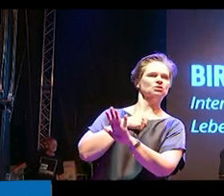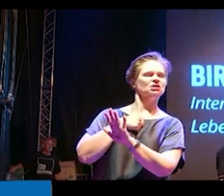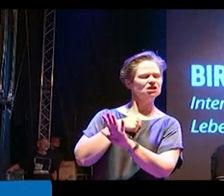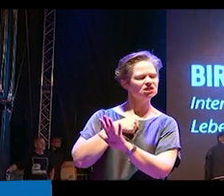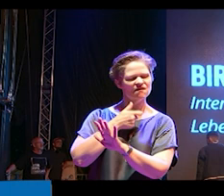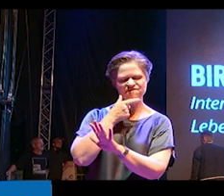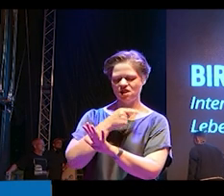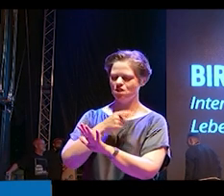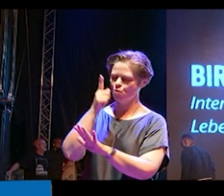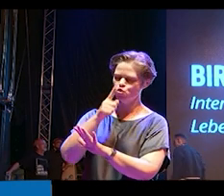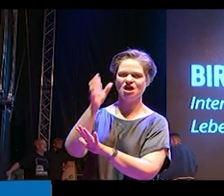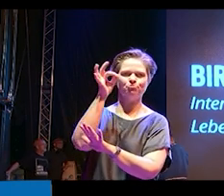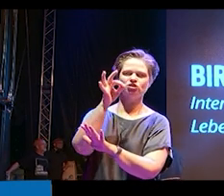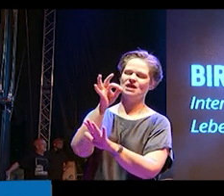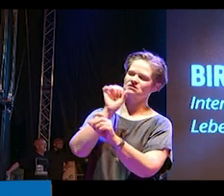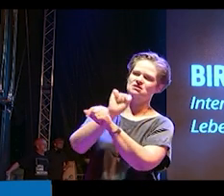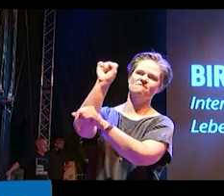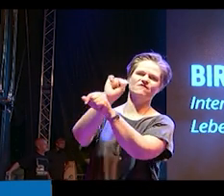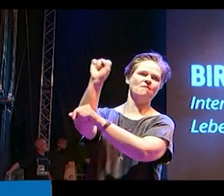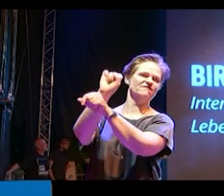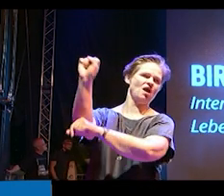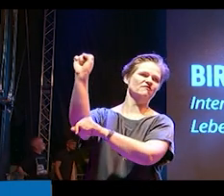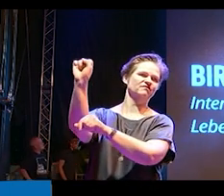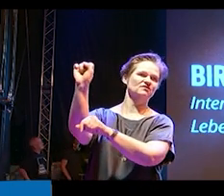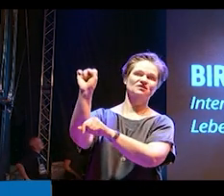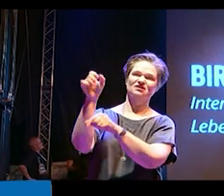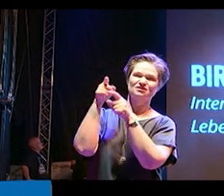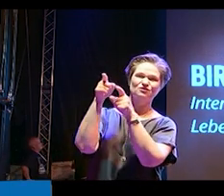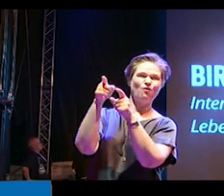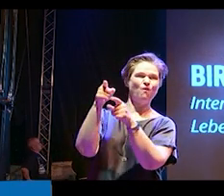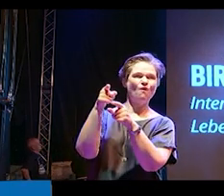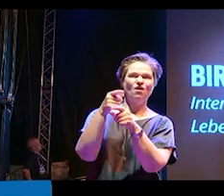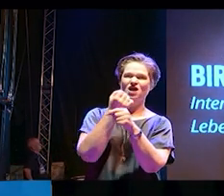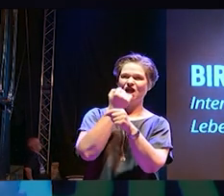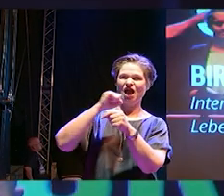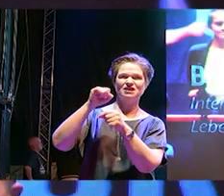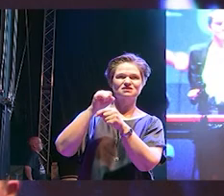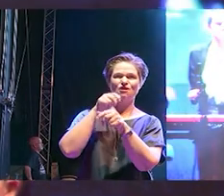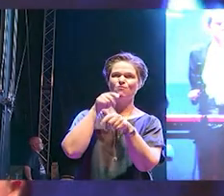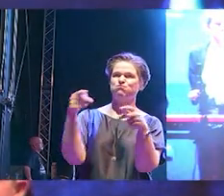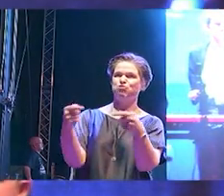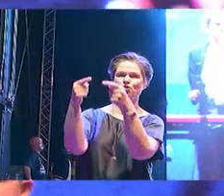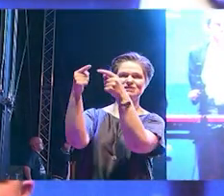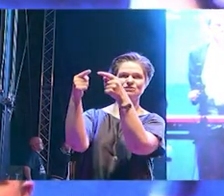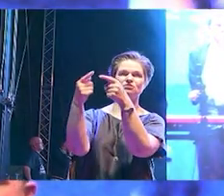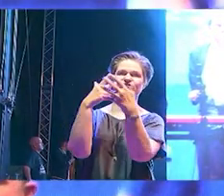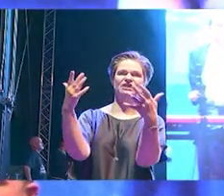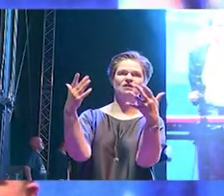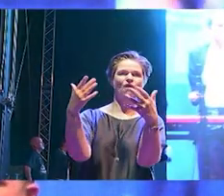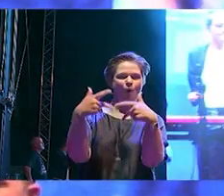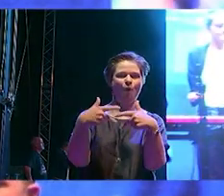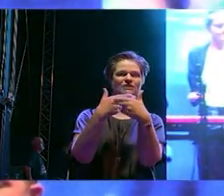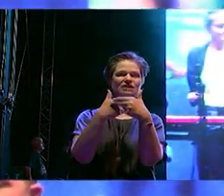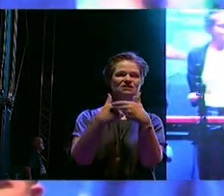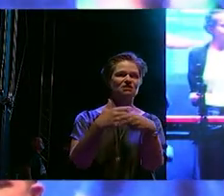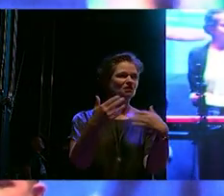allen Mitteln bekämpfen will. Der Weg der Rechtspopulisten führt direkt in die NS-Euthanasie, wie nicht weit von